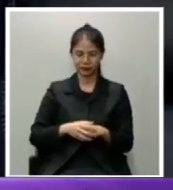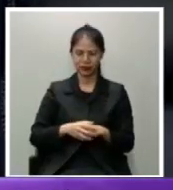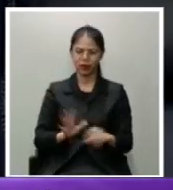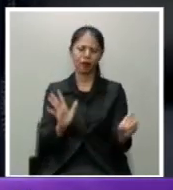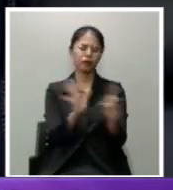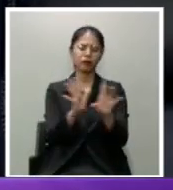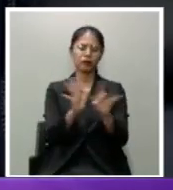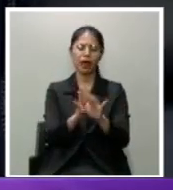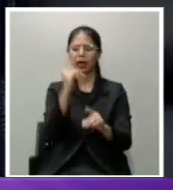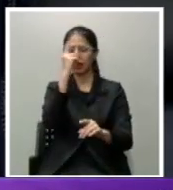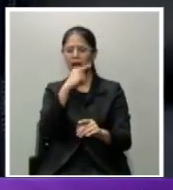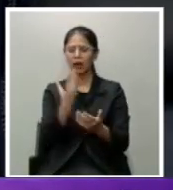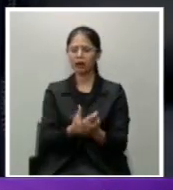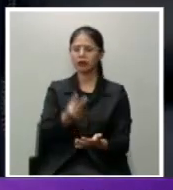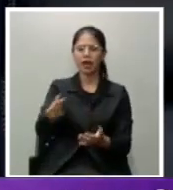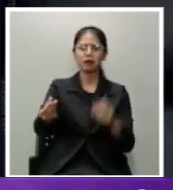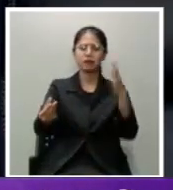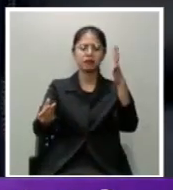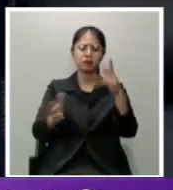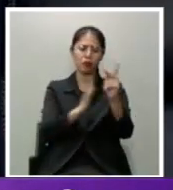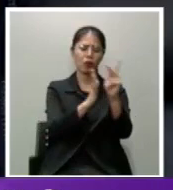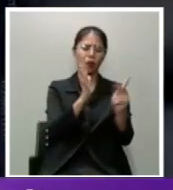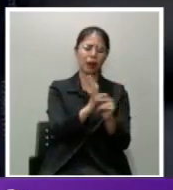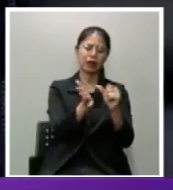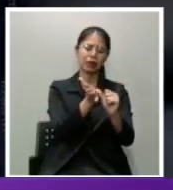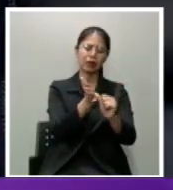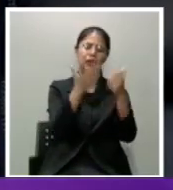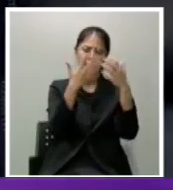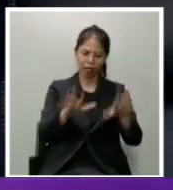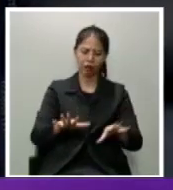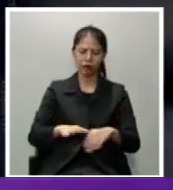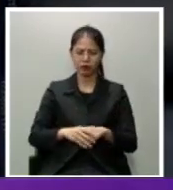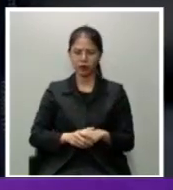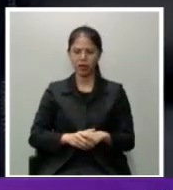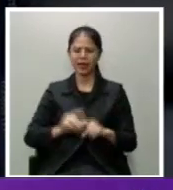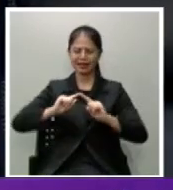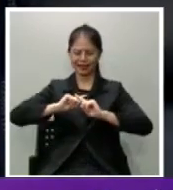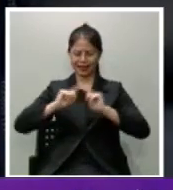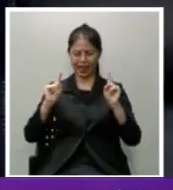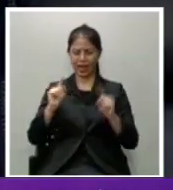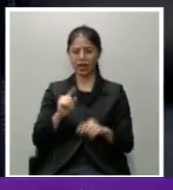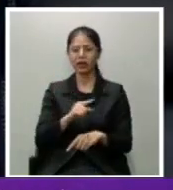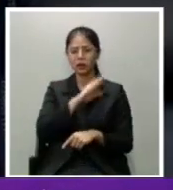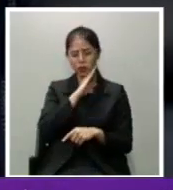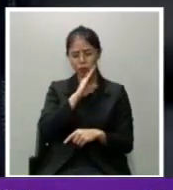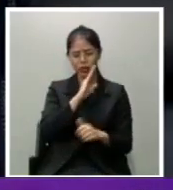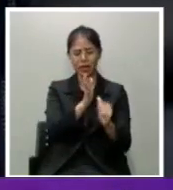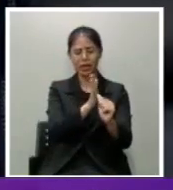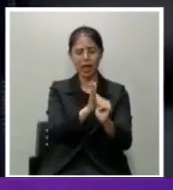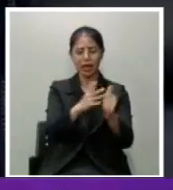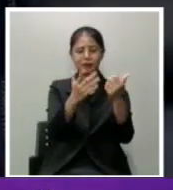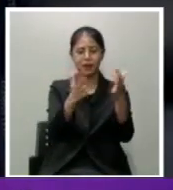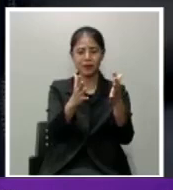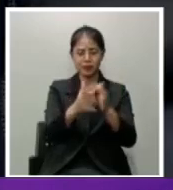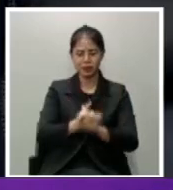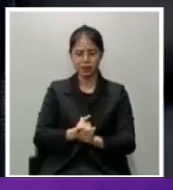ายก็ไม่ได้มีใครได้เพราะเขาแก้กฎหมายแล้วมันก็จบแล้วเพียงแต่พูดว่าถ้าหากว่าไม่ได้แก้มันจะ